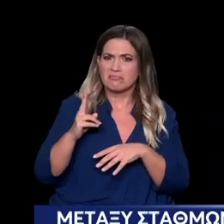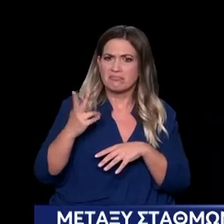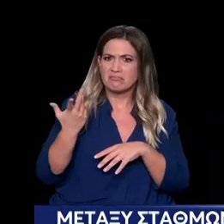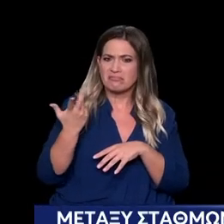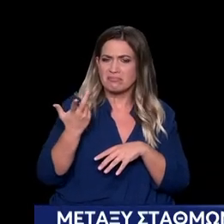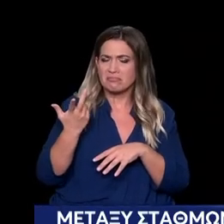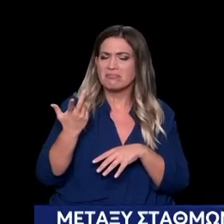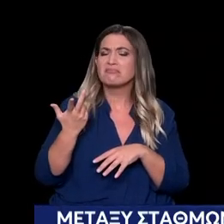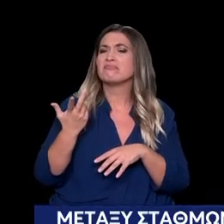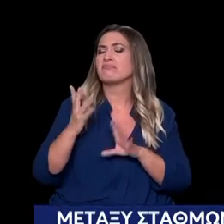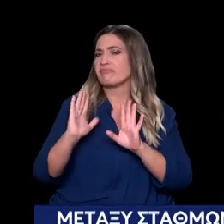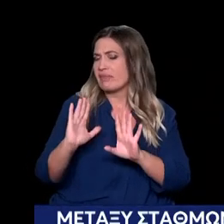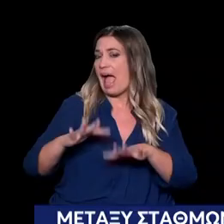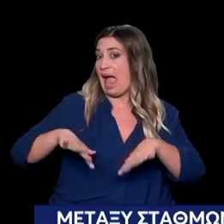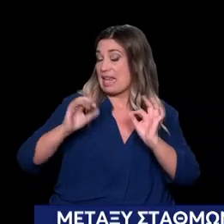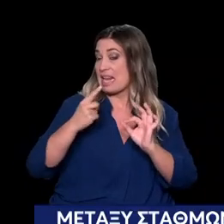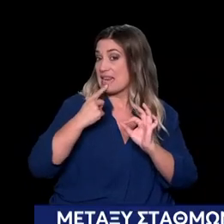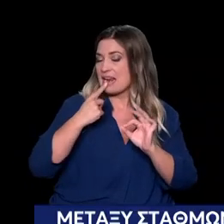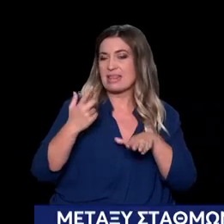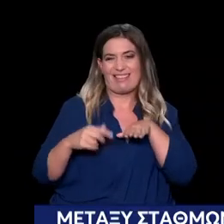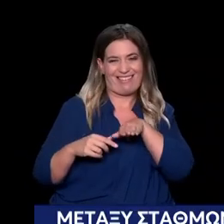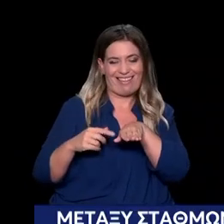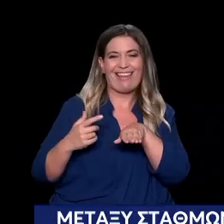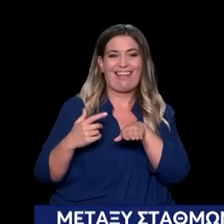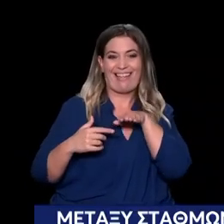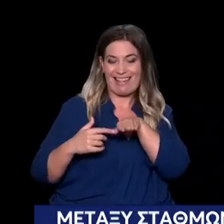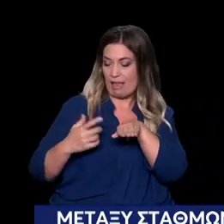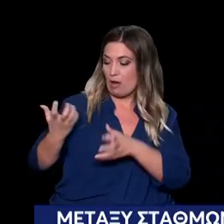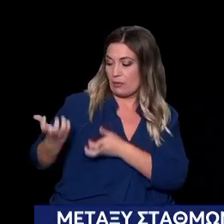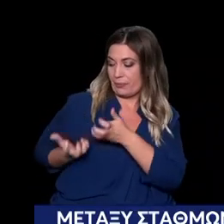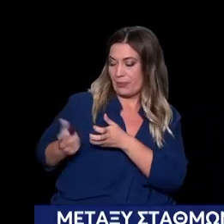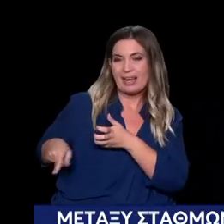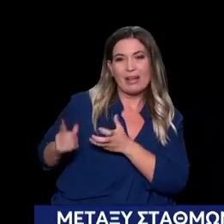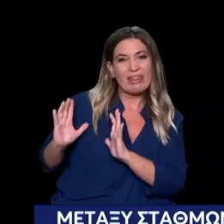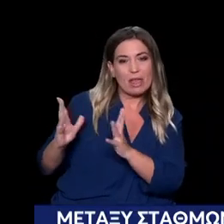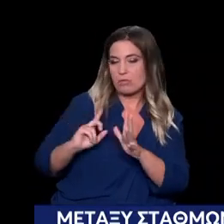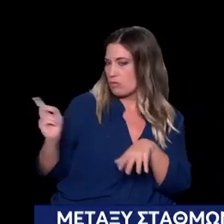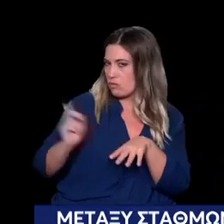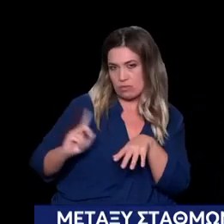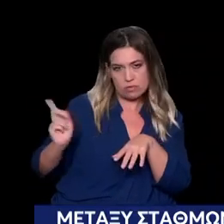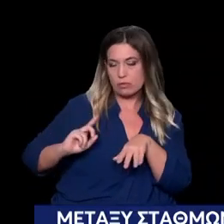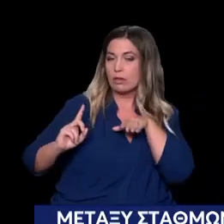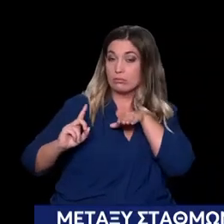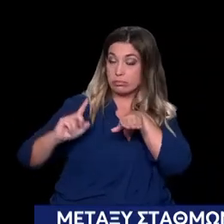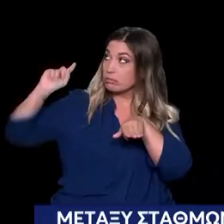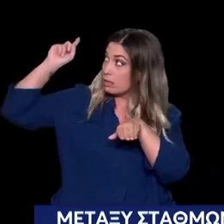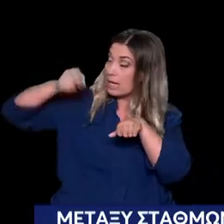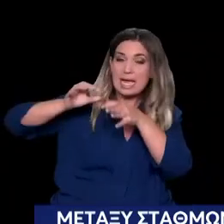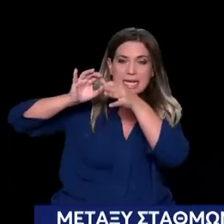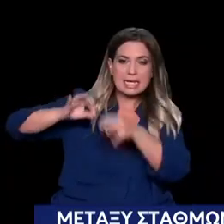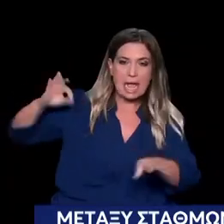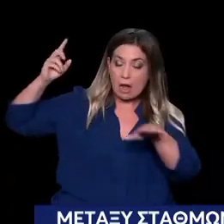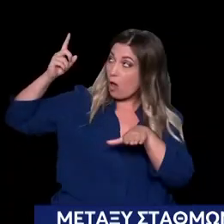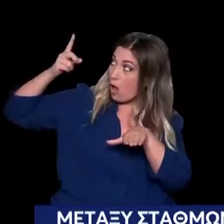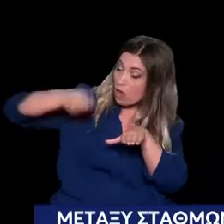όχι σε ξερόκλαδα όπως αρχικά είχαμε πει. Κάποιοι μάλιστα αναφέρουν ότι είδαν και τον μηχανοδηγό να βγαίνει με έναν